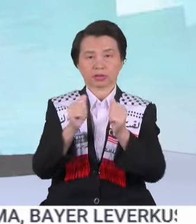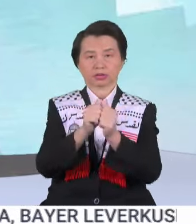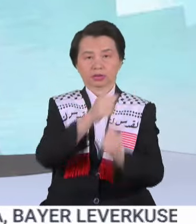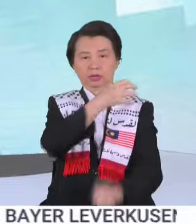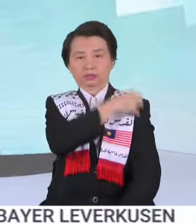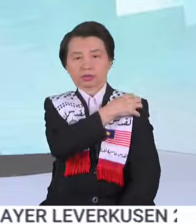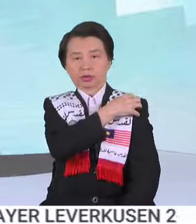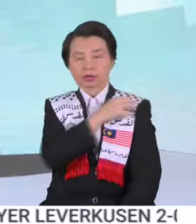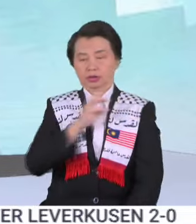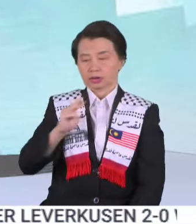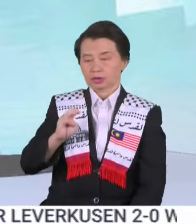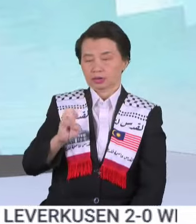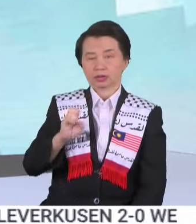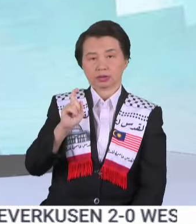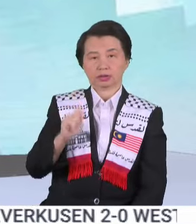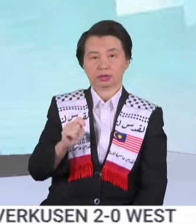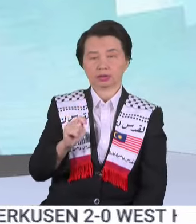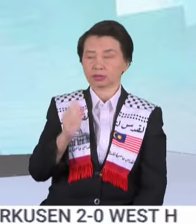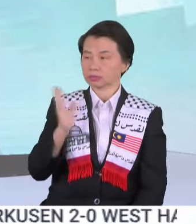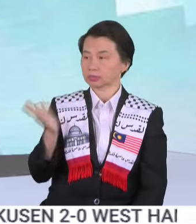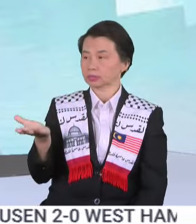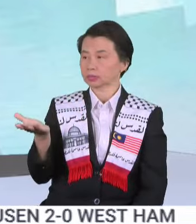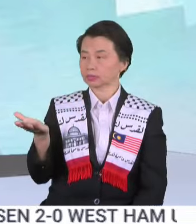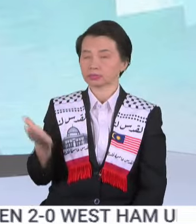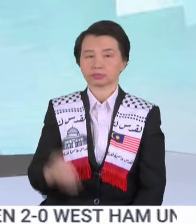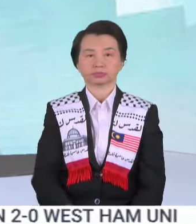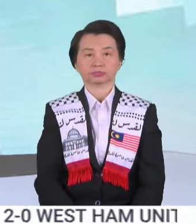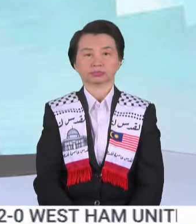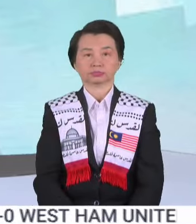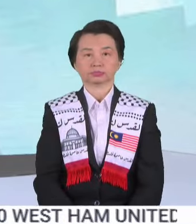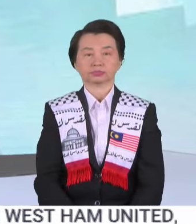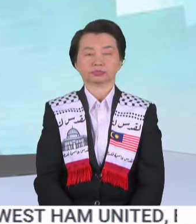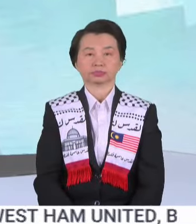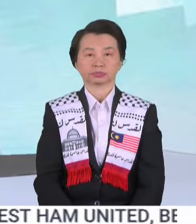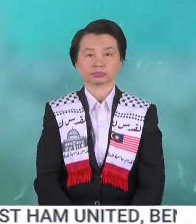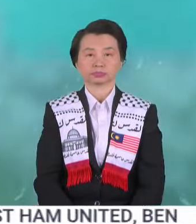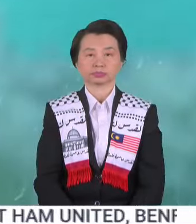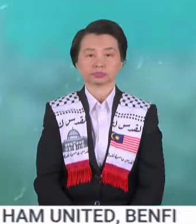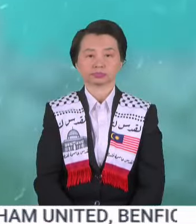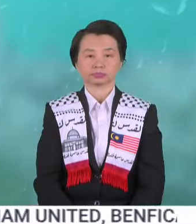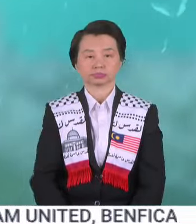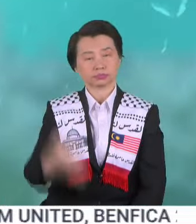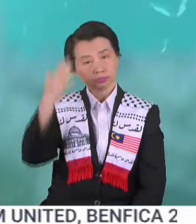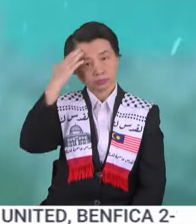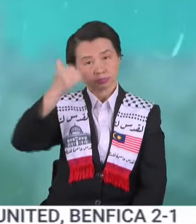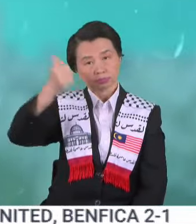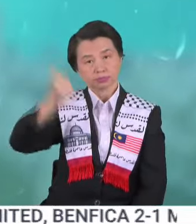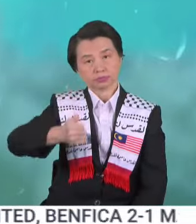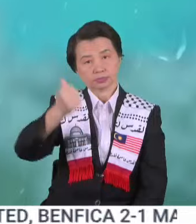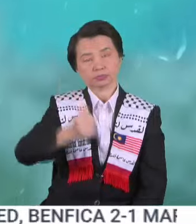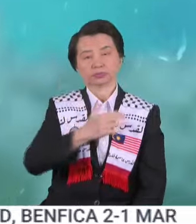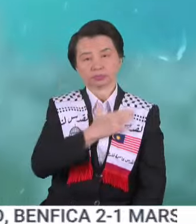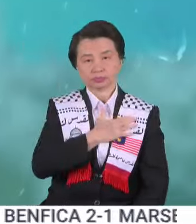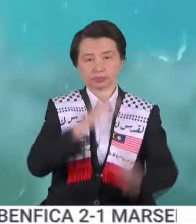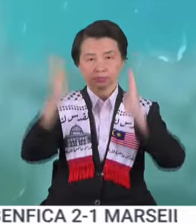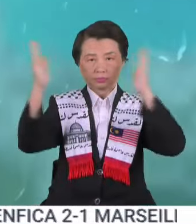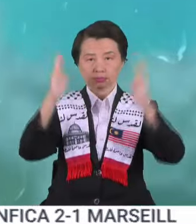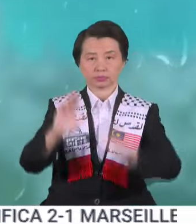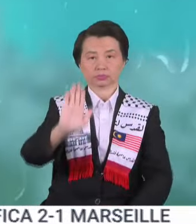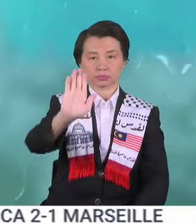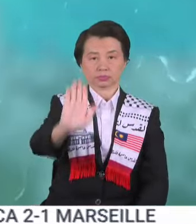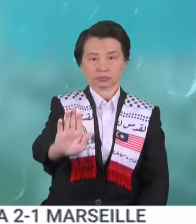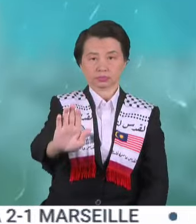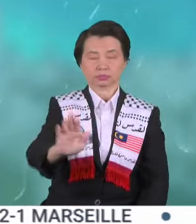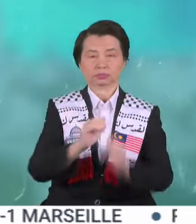Pegawai Met Malaysia, Ruzamin Pilus. Silakan. Assalamualaikum dan salam Malaysia Madani.